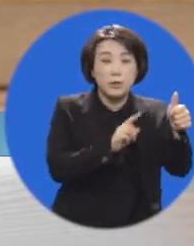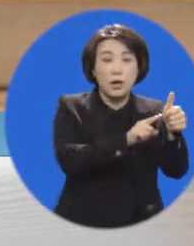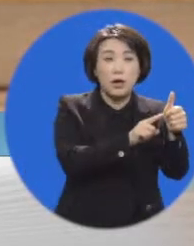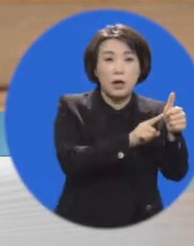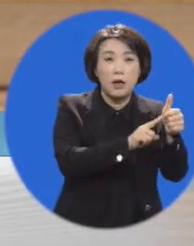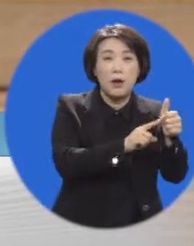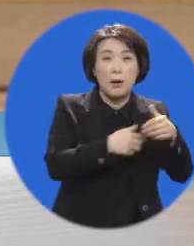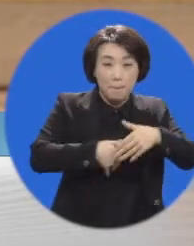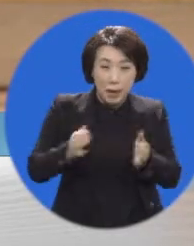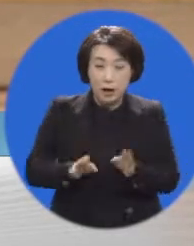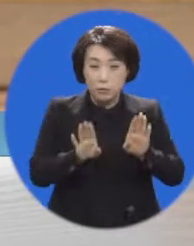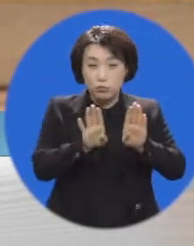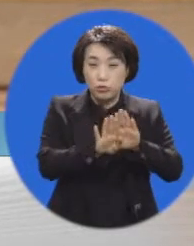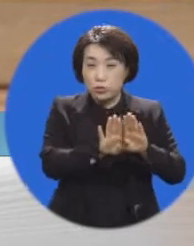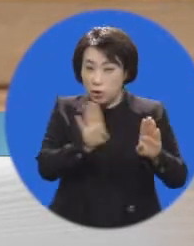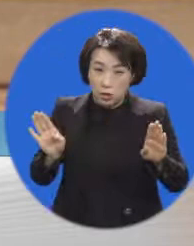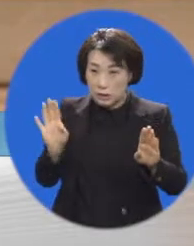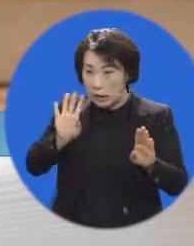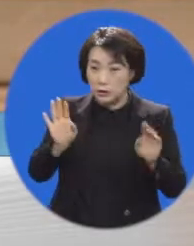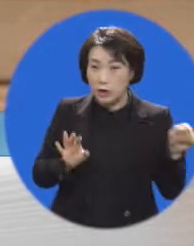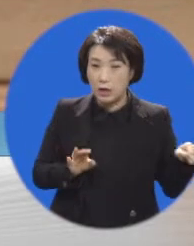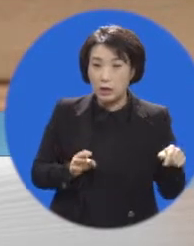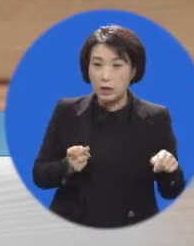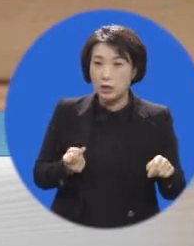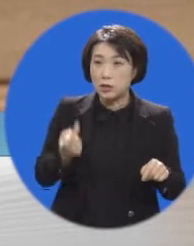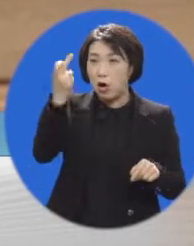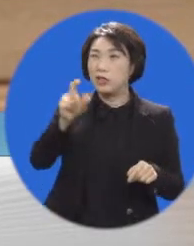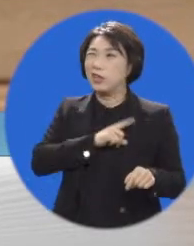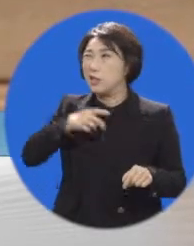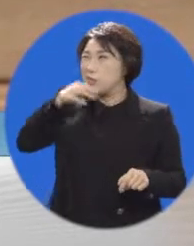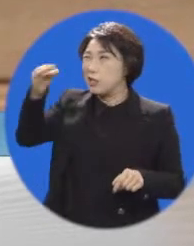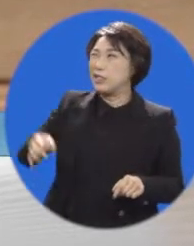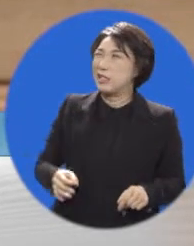말이 우리 큰형님 이름 부르더니 아무개야